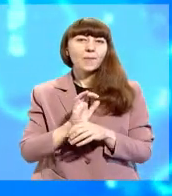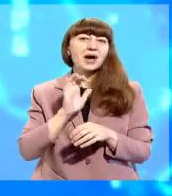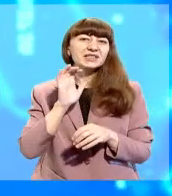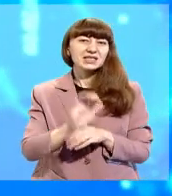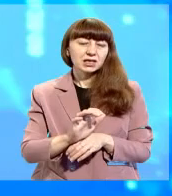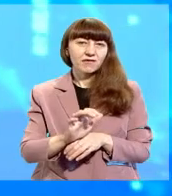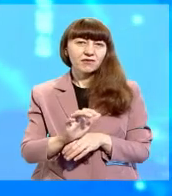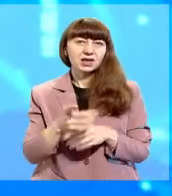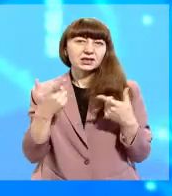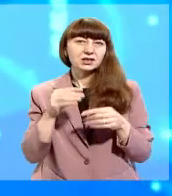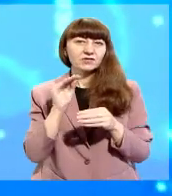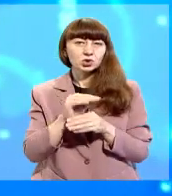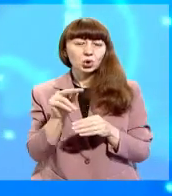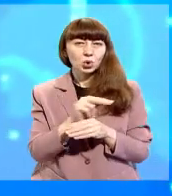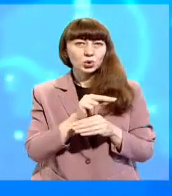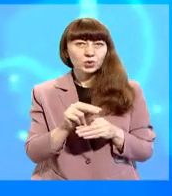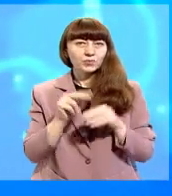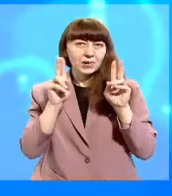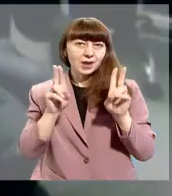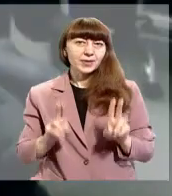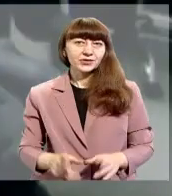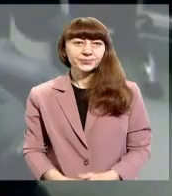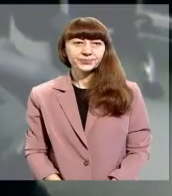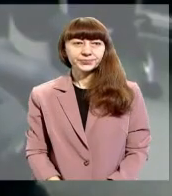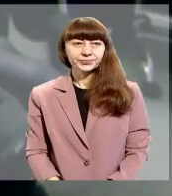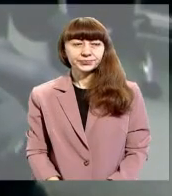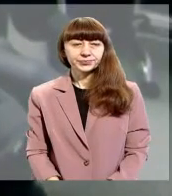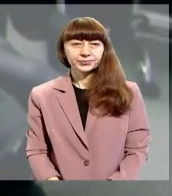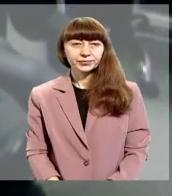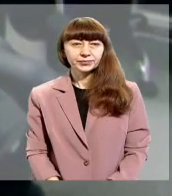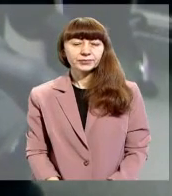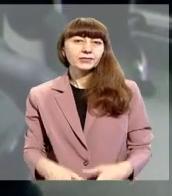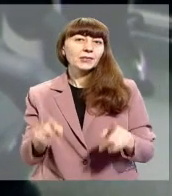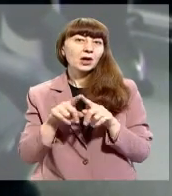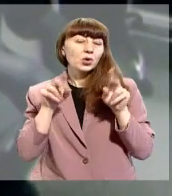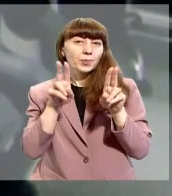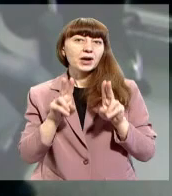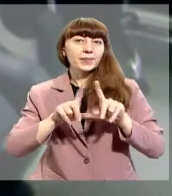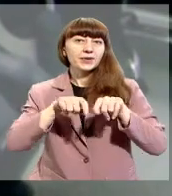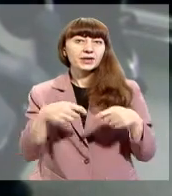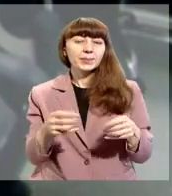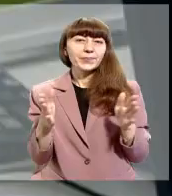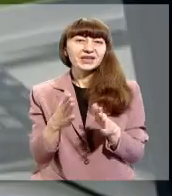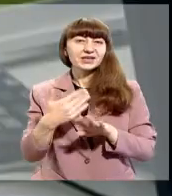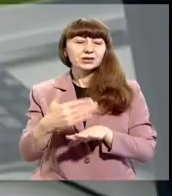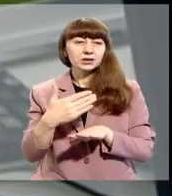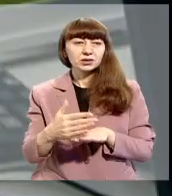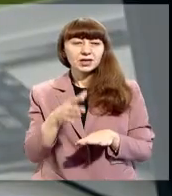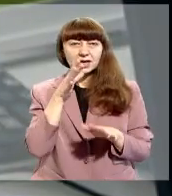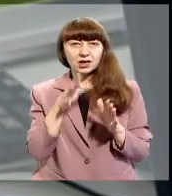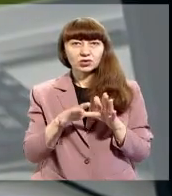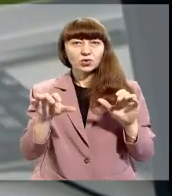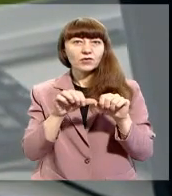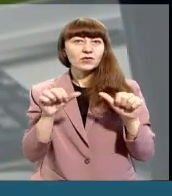постановление, которым внесло изменения в правила. В частности, правила предоставления микрокредитов